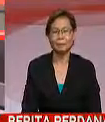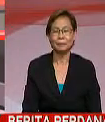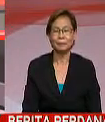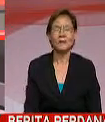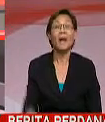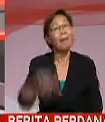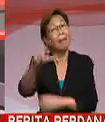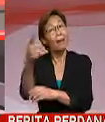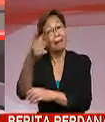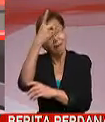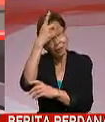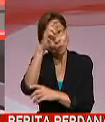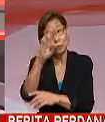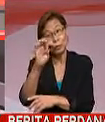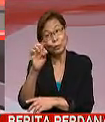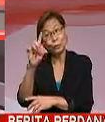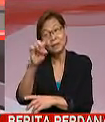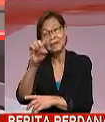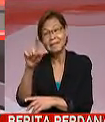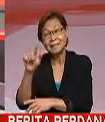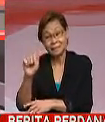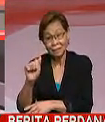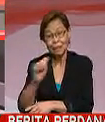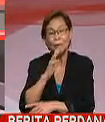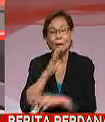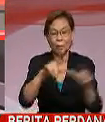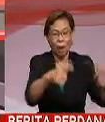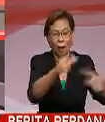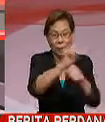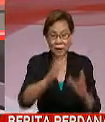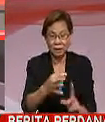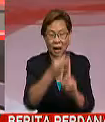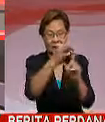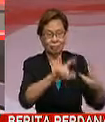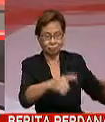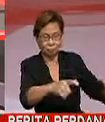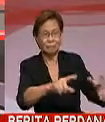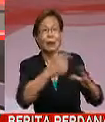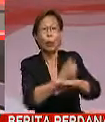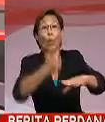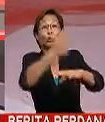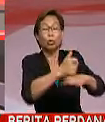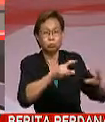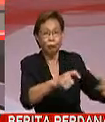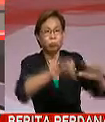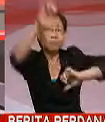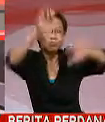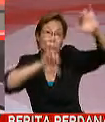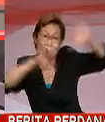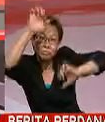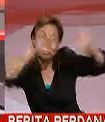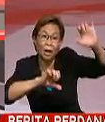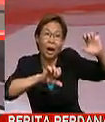dalam perkembangan lain Datuk Seri Rizal merikan memaklumkan satu pasukan petugas khas akan diwujudkan bagi menilai kembali Hala tuju program